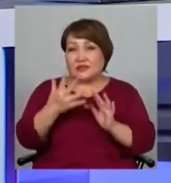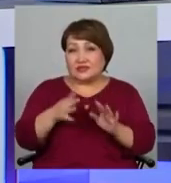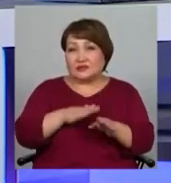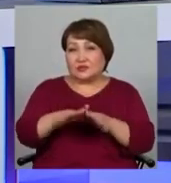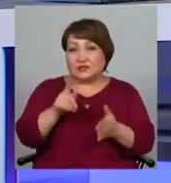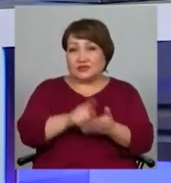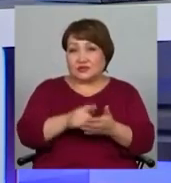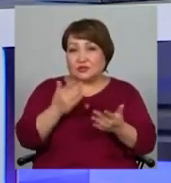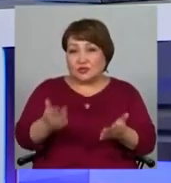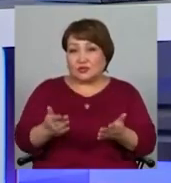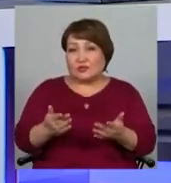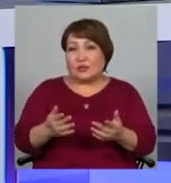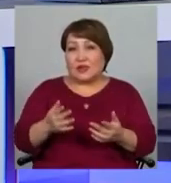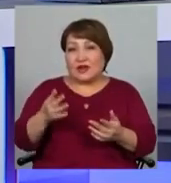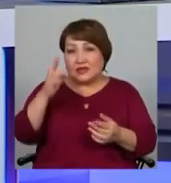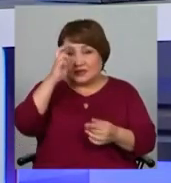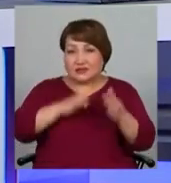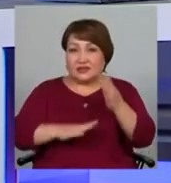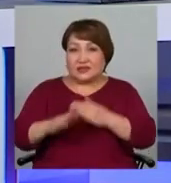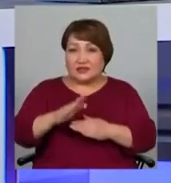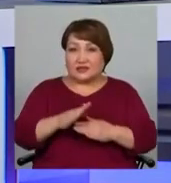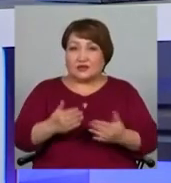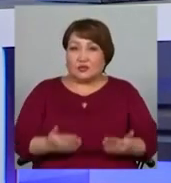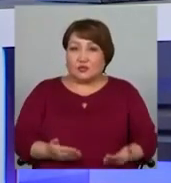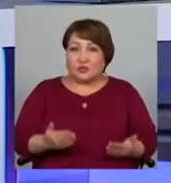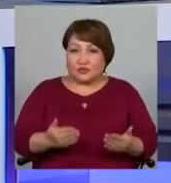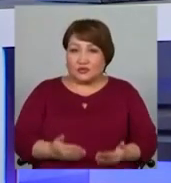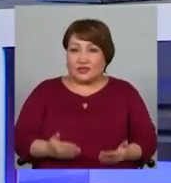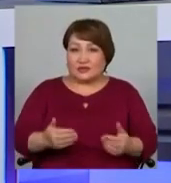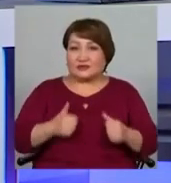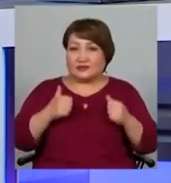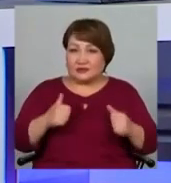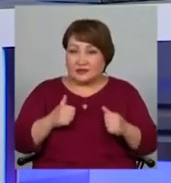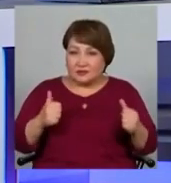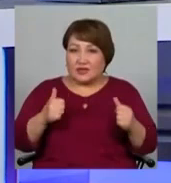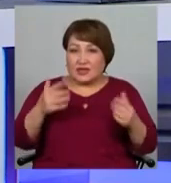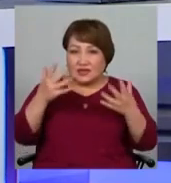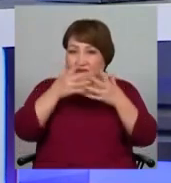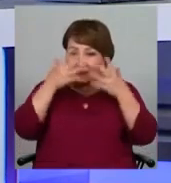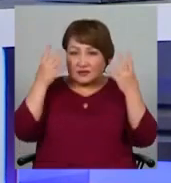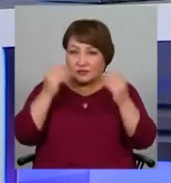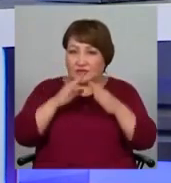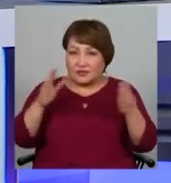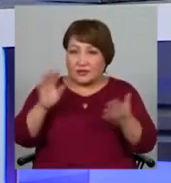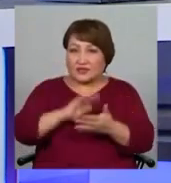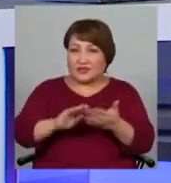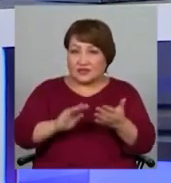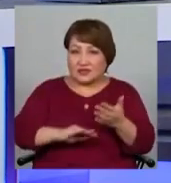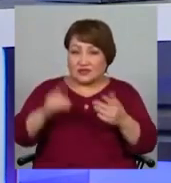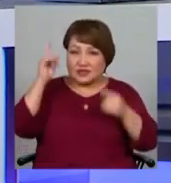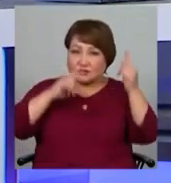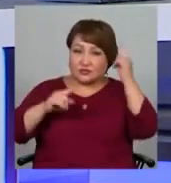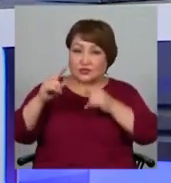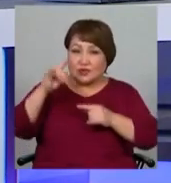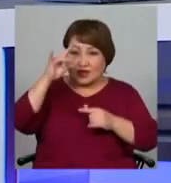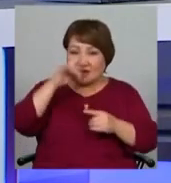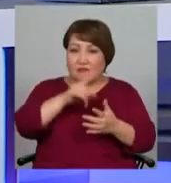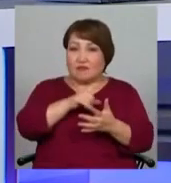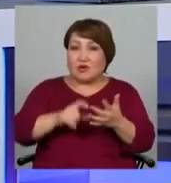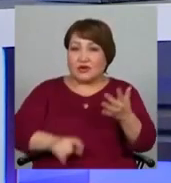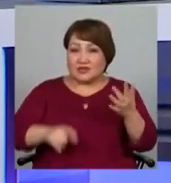ғамына елеңдеп, соңына өшпес мұра қалдырған заңғар жазушы өзі сүйген қазағының көңілінен өшпек емес.